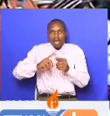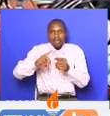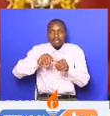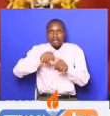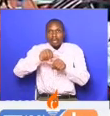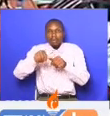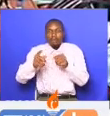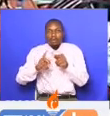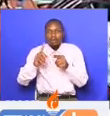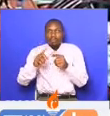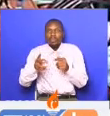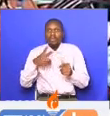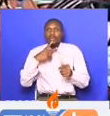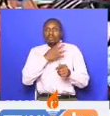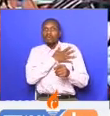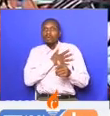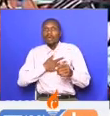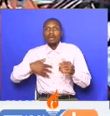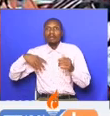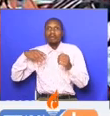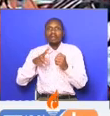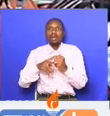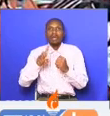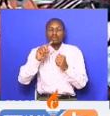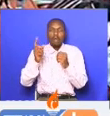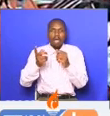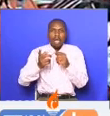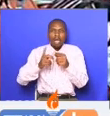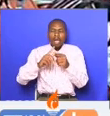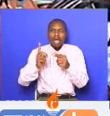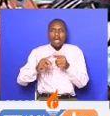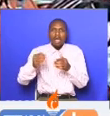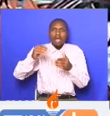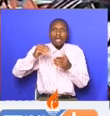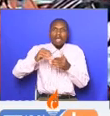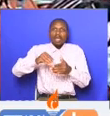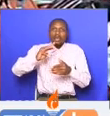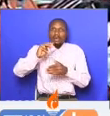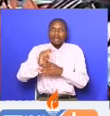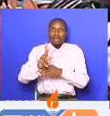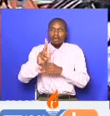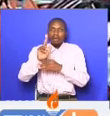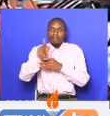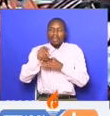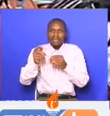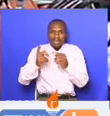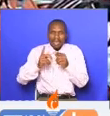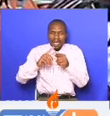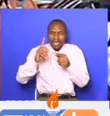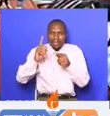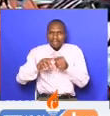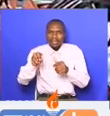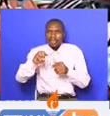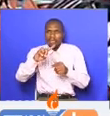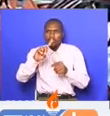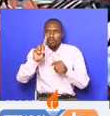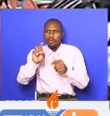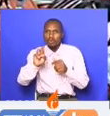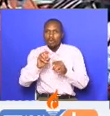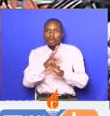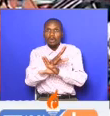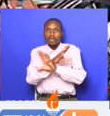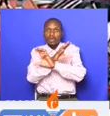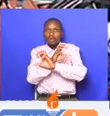wasechi mibere na merongo kianda no yomo ase boigo mo bunge faramali manya rakoba gakobolia morai wensi ya